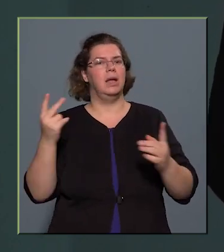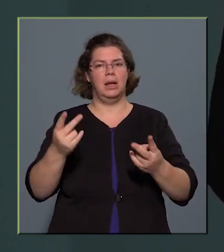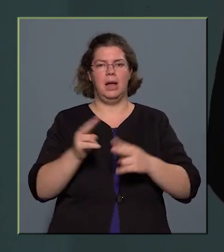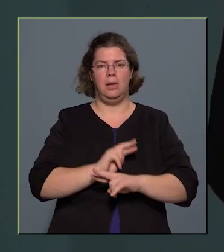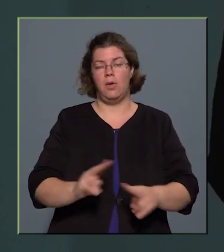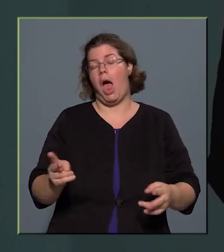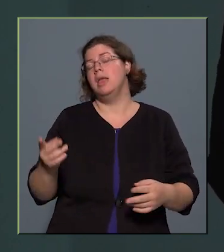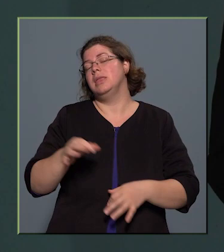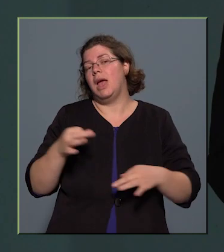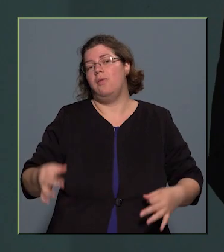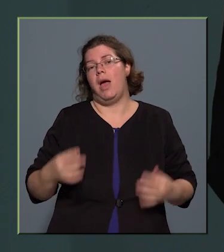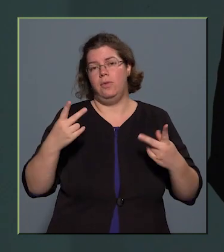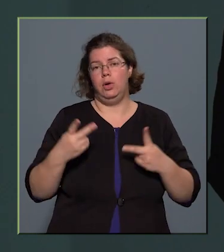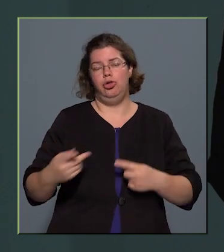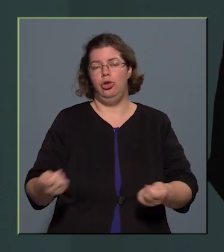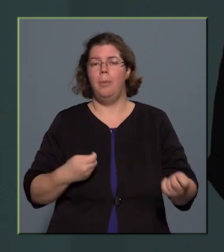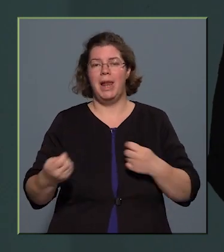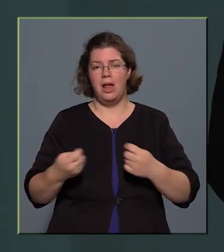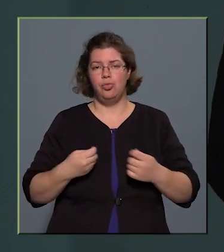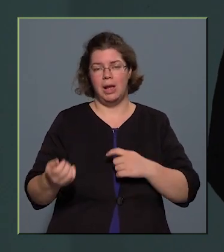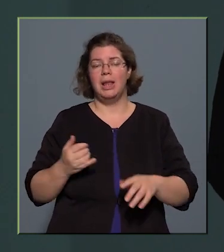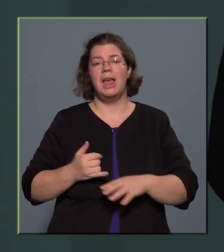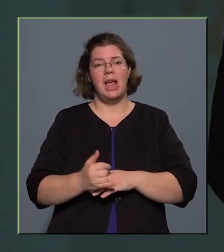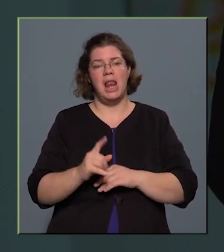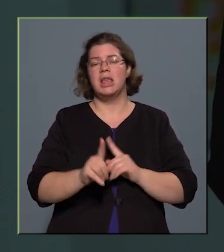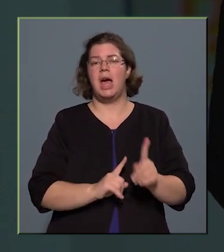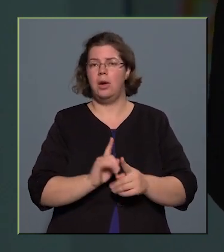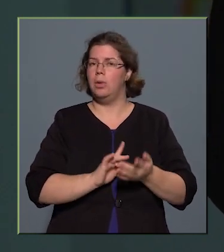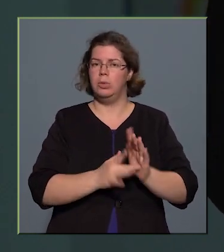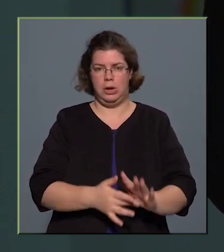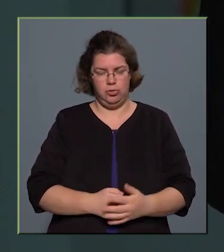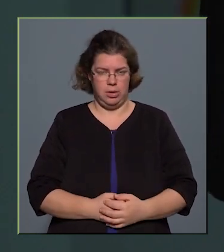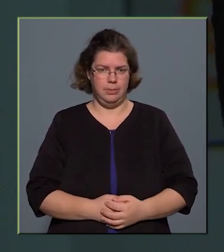fontos, hogy a menedzsment élenjáróan mutassa.